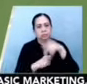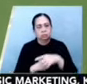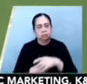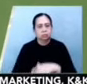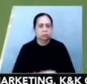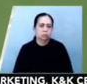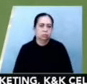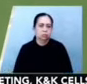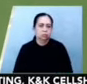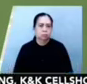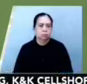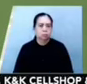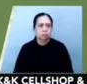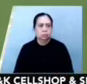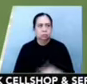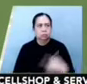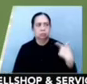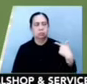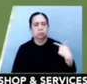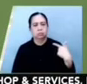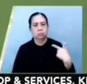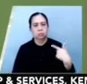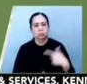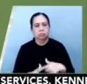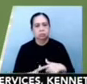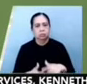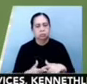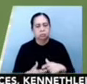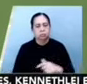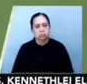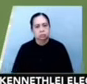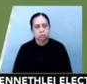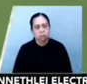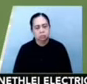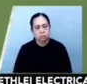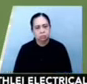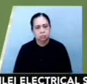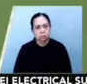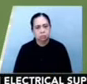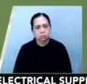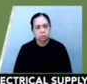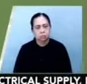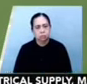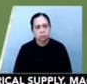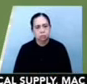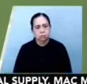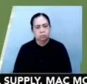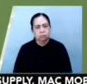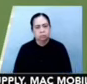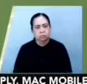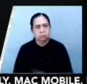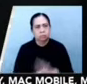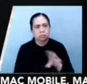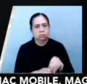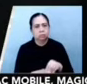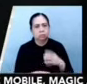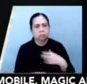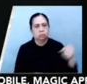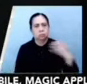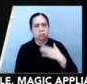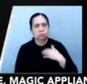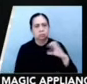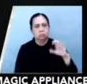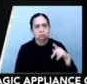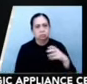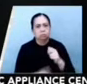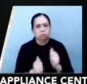baril sa akin. Dinakot po yung lagay ng sa compartment ko po. Nadamay po yung cellphone pati yung lisensya. Pati nga